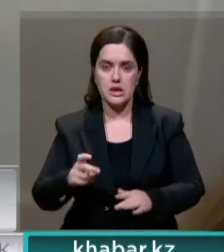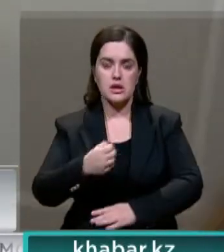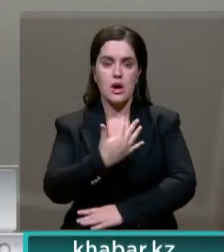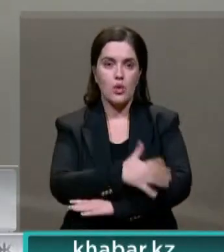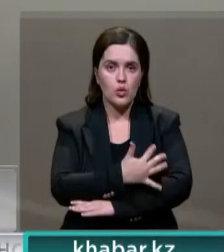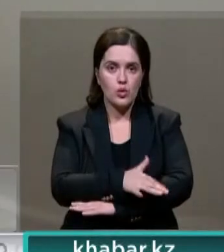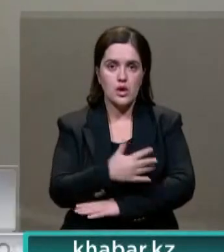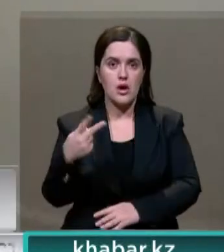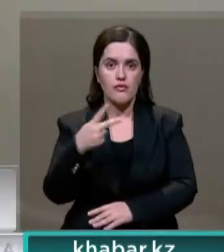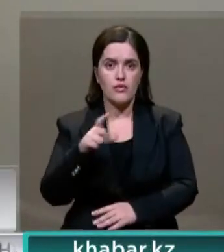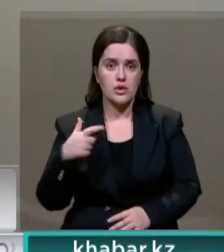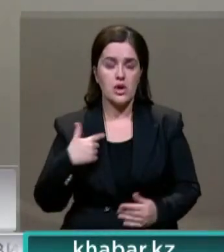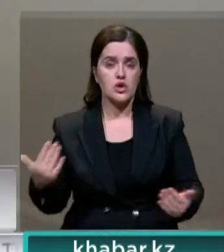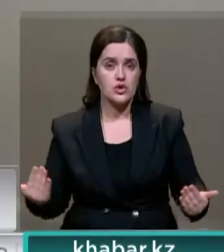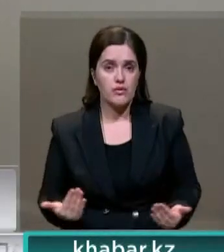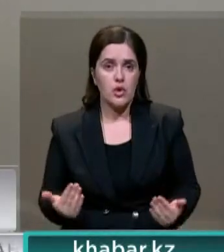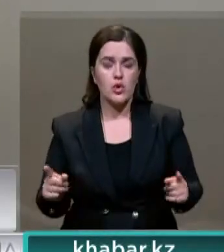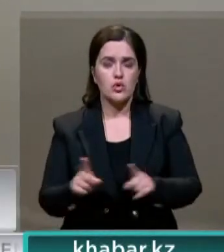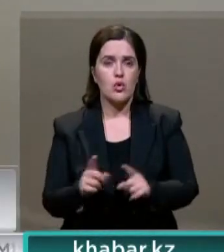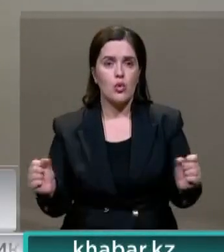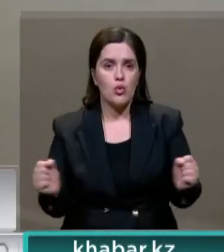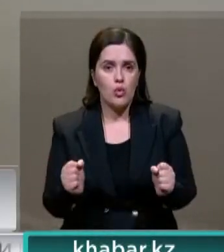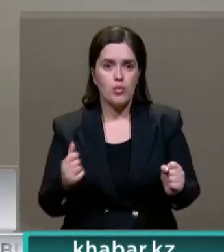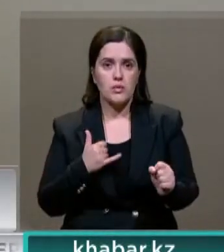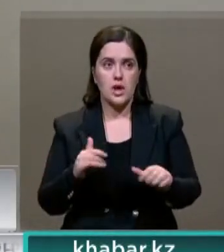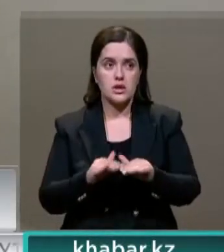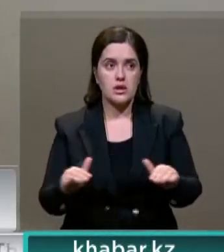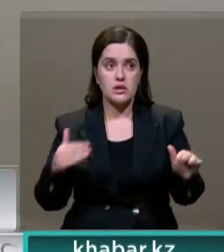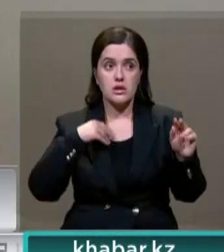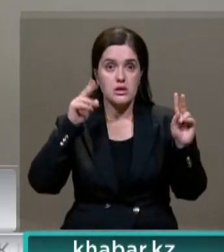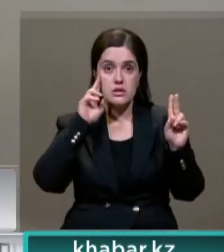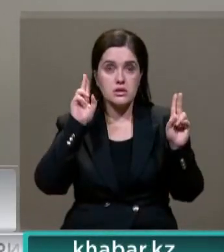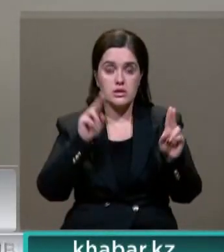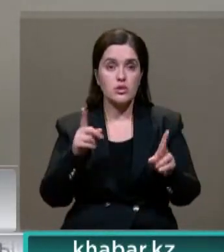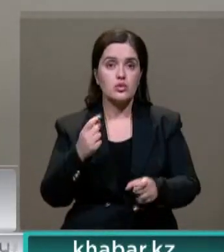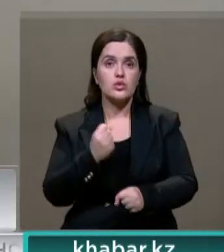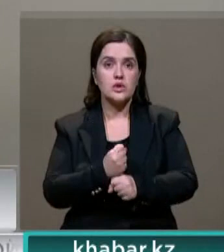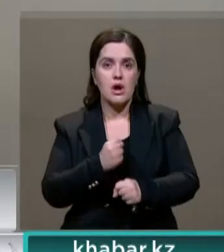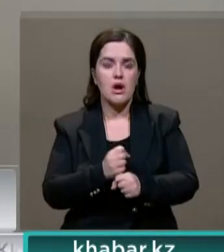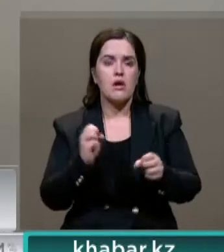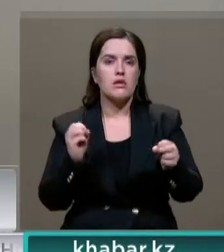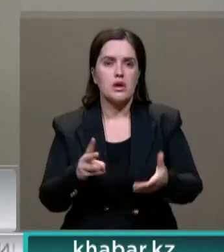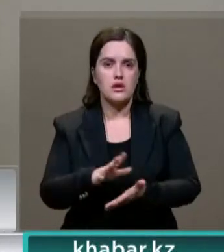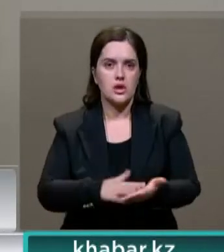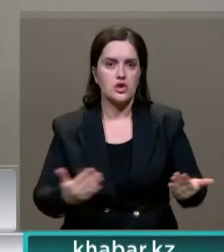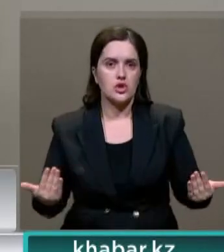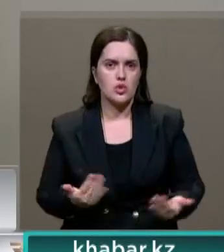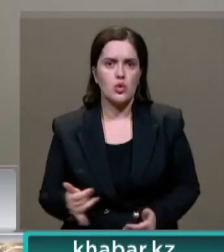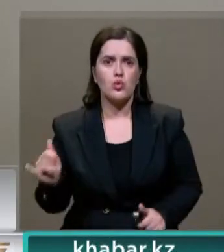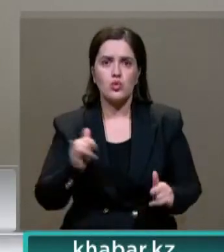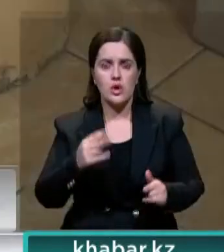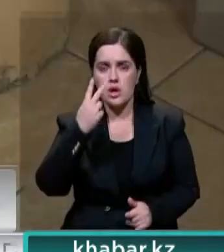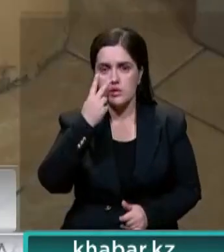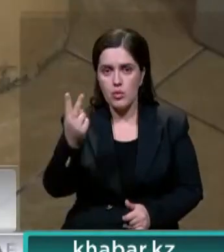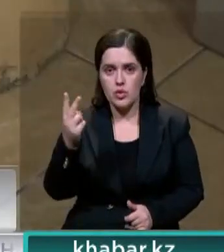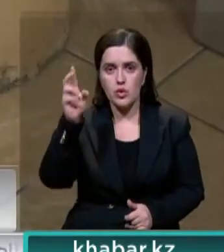В двухэтажке я живу, тоже холодно. Дети маленькие, я не знаю, что делать, как теперь дальше жить. Куда смотрит